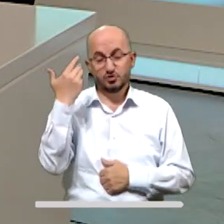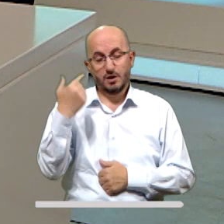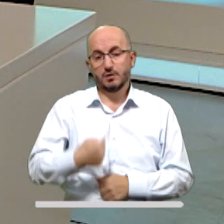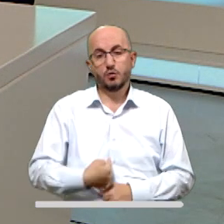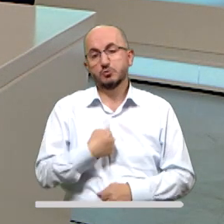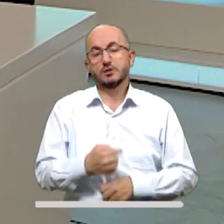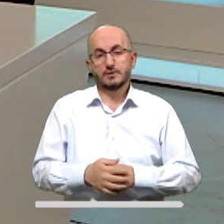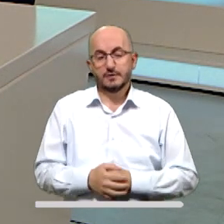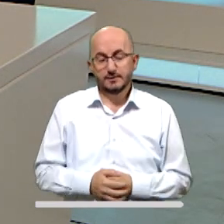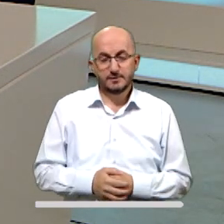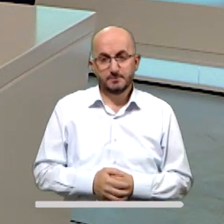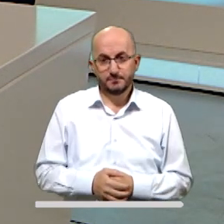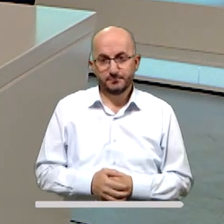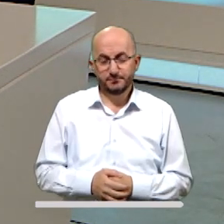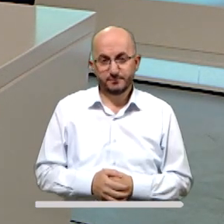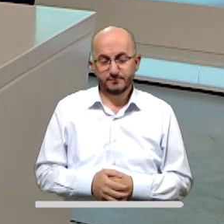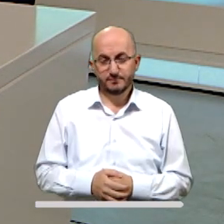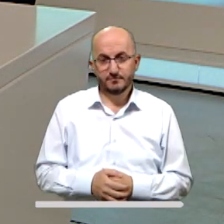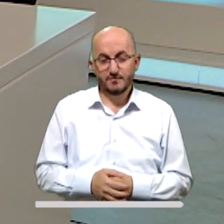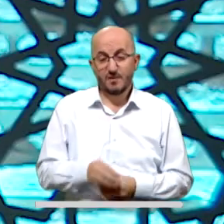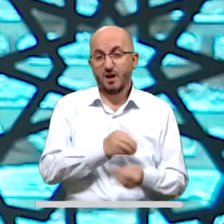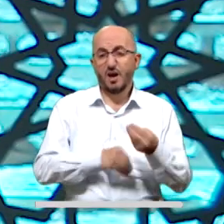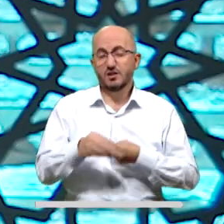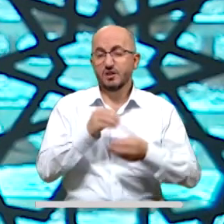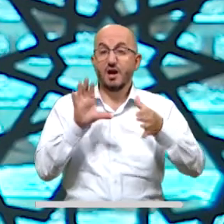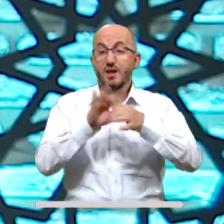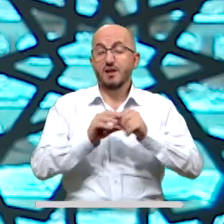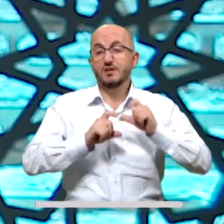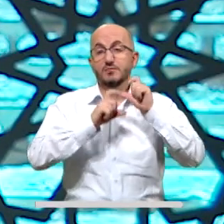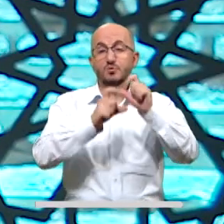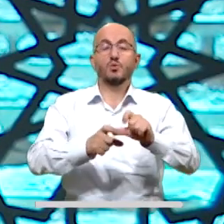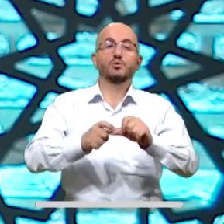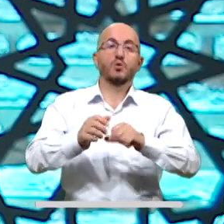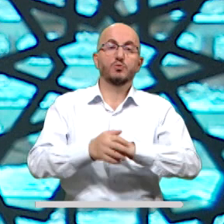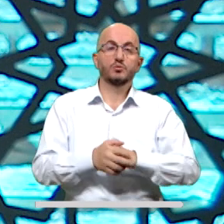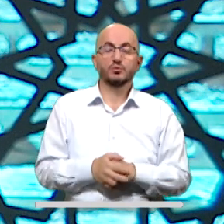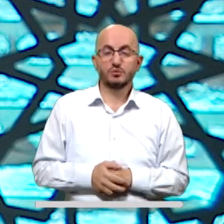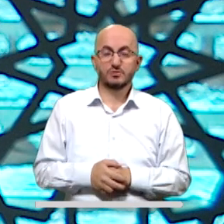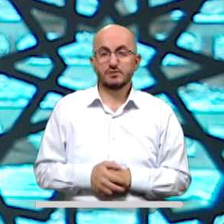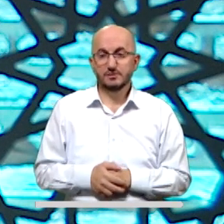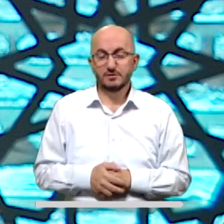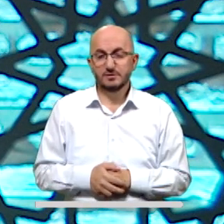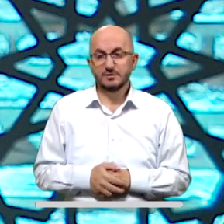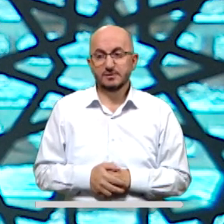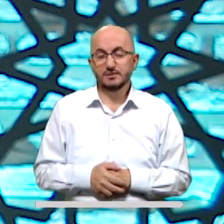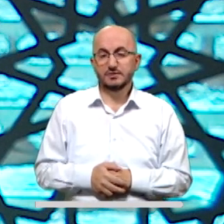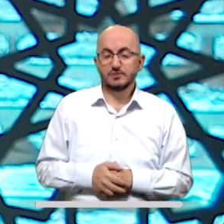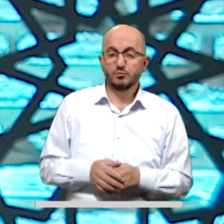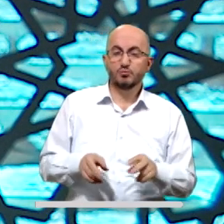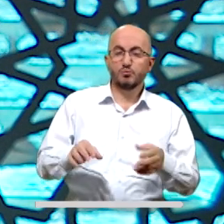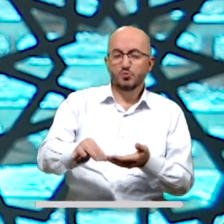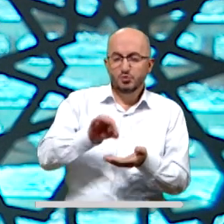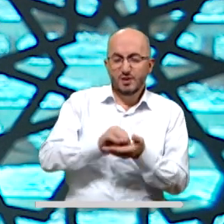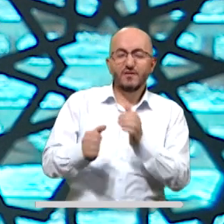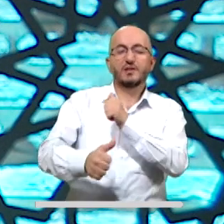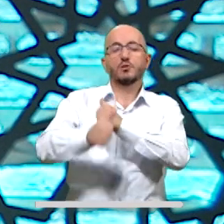ederiz. Ömer Bey de hacla alakalı bir soru sormuş. Diyor ki, Müzdelife'den dönüşte ihramdan çıkarıp say yaptırmadılar hocam